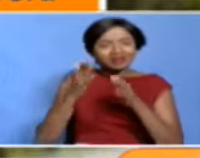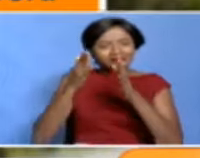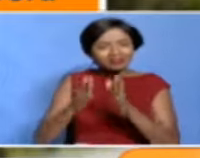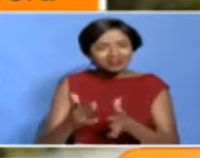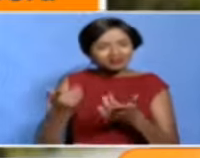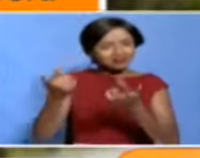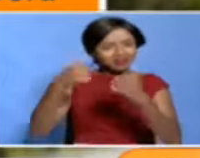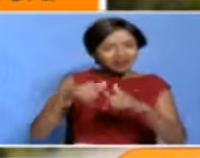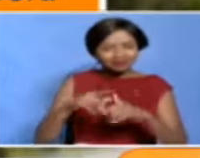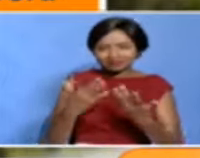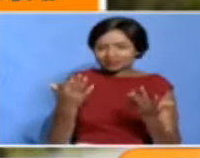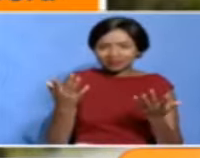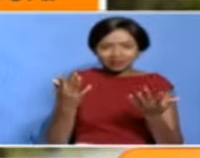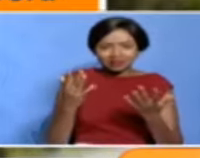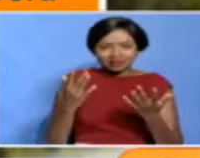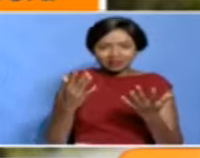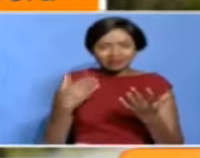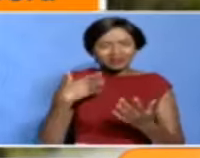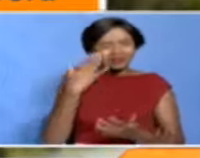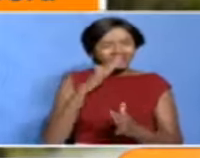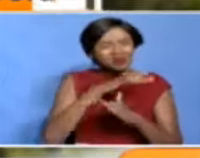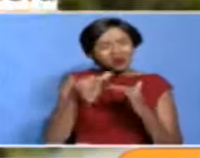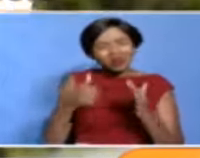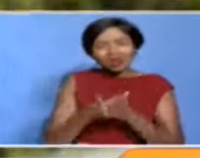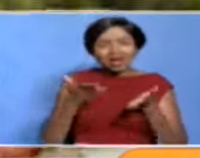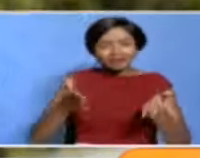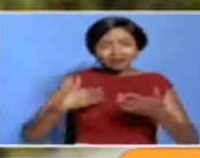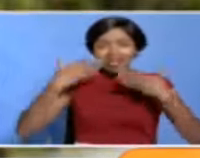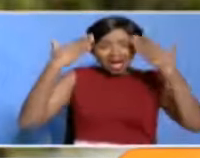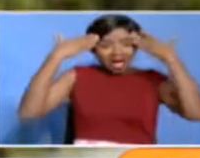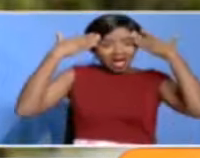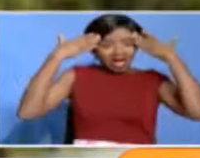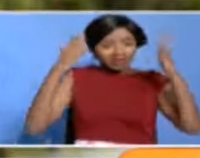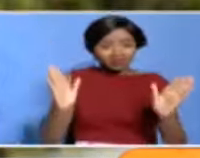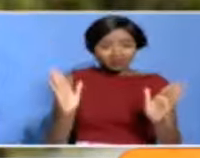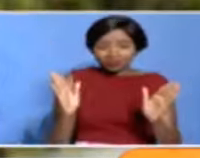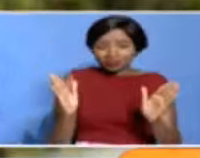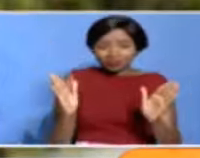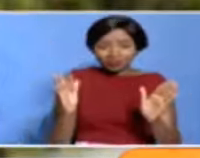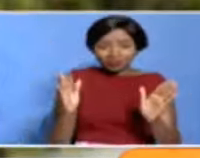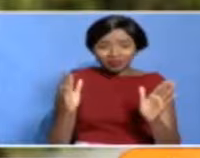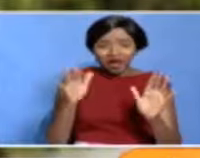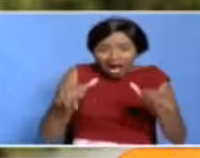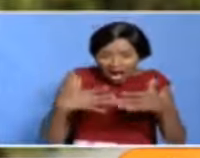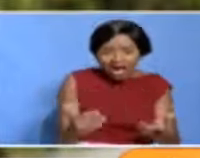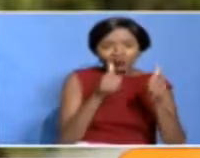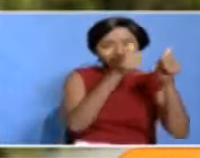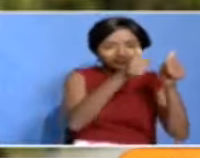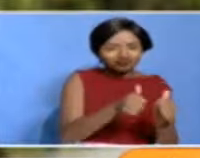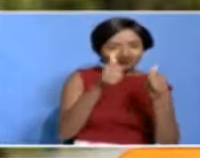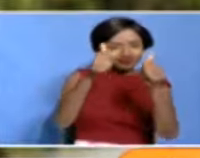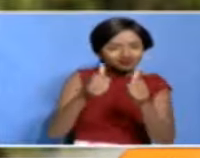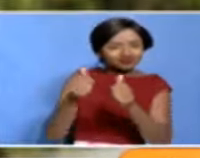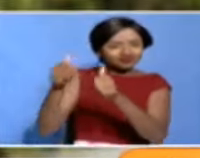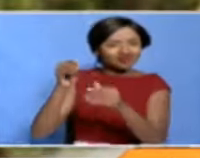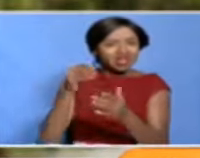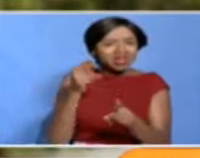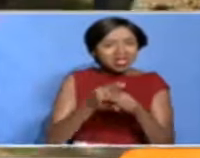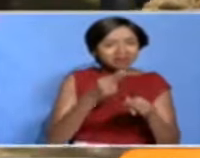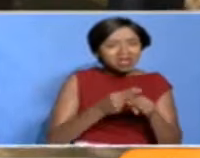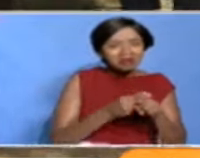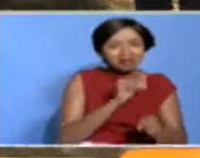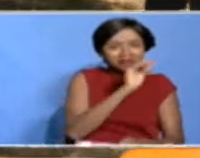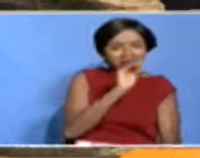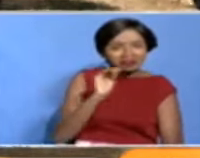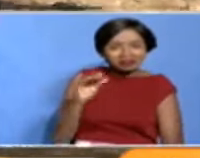aje? Hiyo vijana wote mimi naona hapa ndani na sijui wameweka aje kwa hiyo picha kwa wameweka kwa nini wote wameoneshwa.